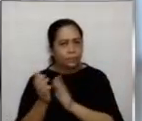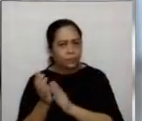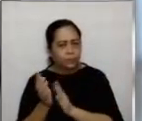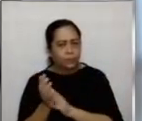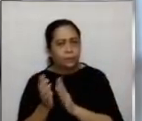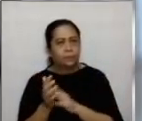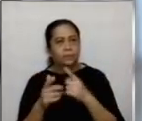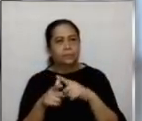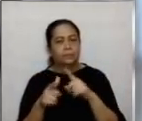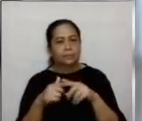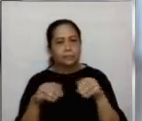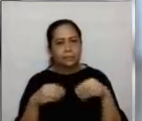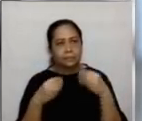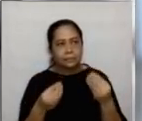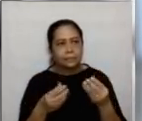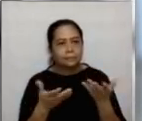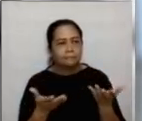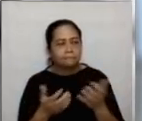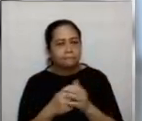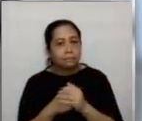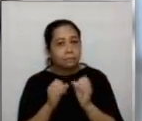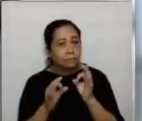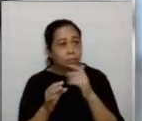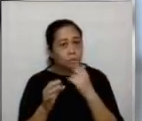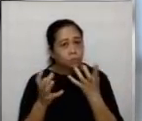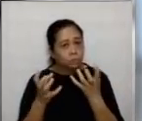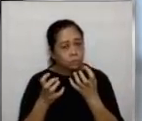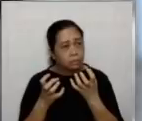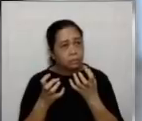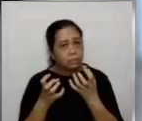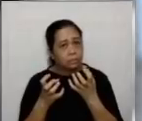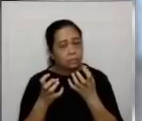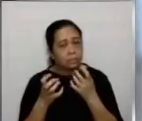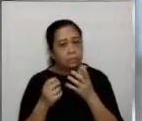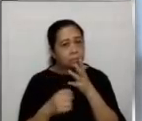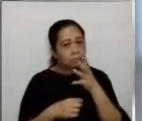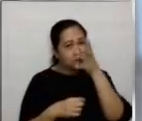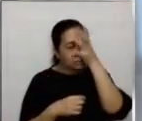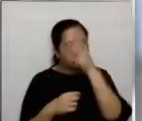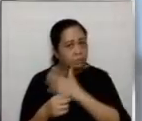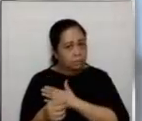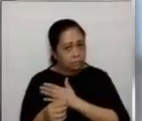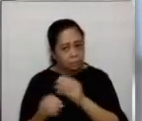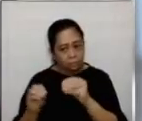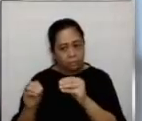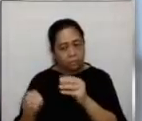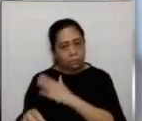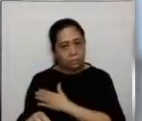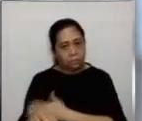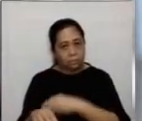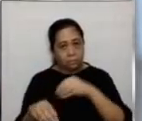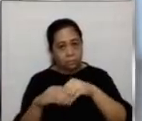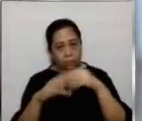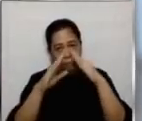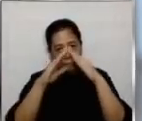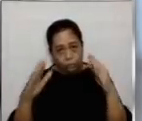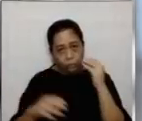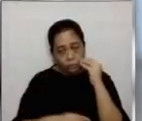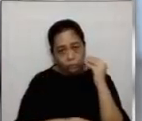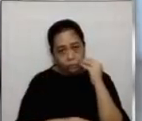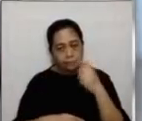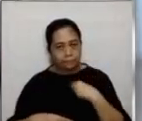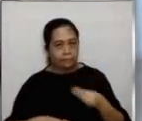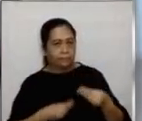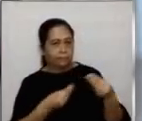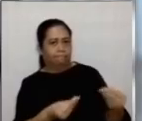po ako ng infographics na kung sino yung mga gustong mga magulang na willing turuan yung kanilang anak sa bahay at magbibigay po ako